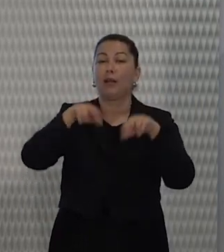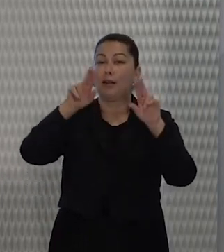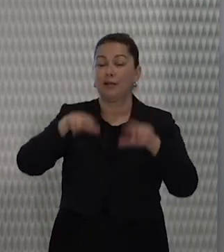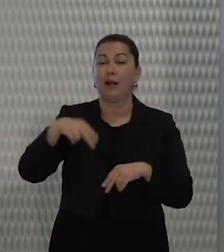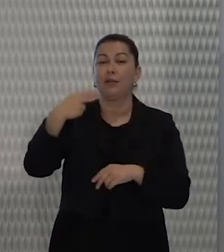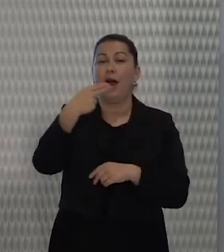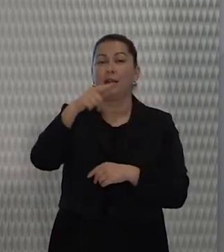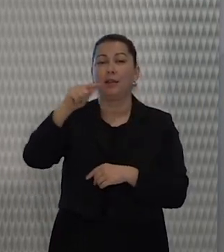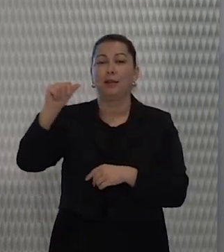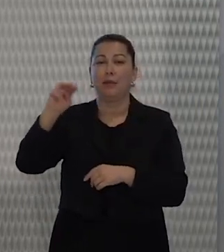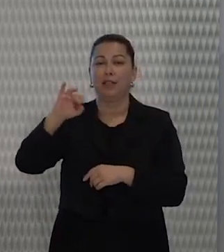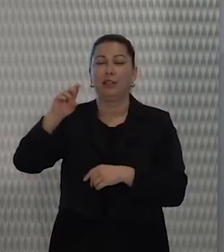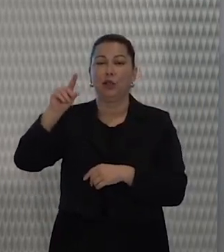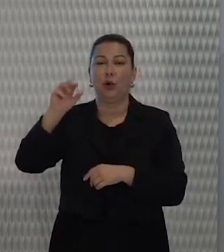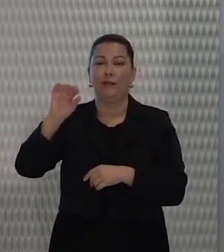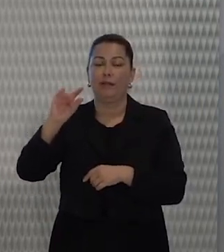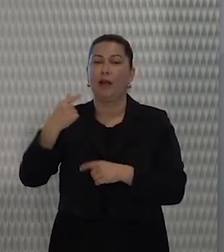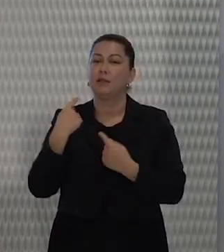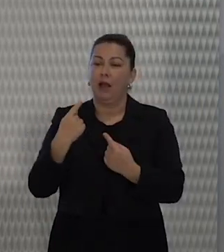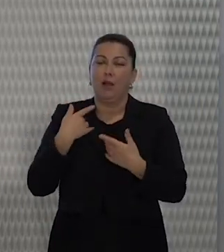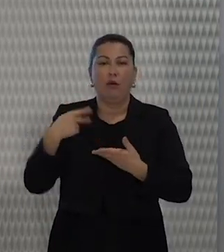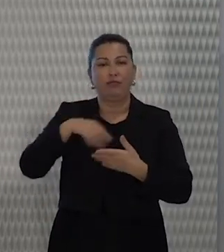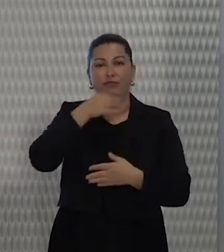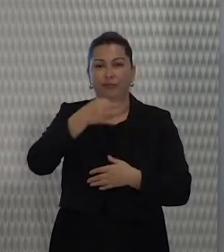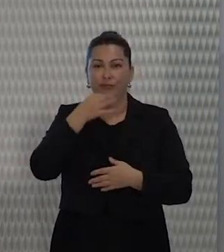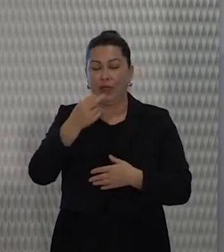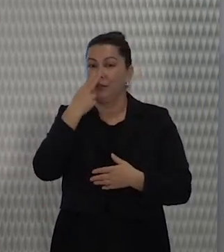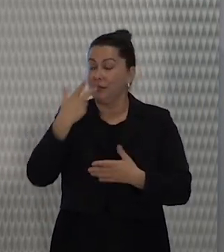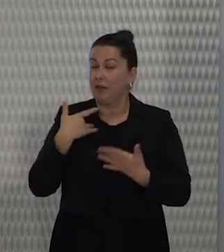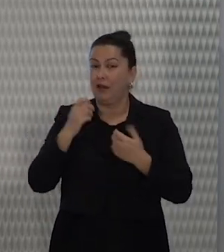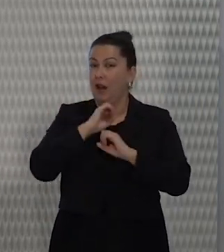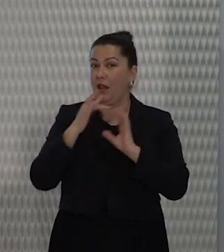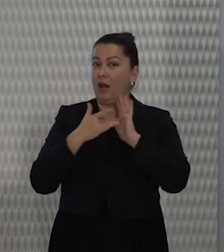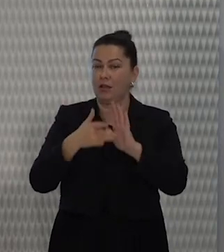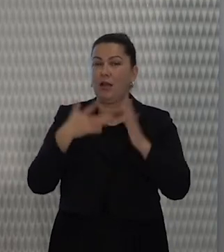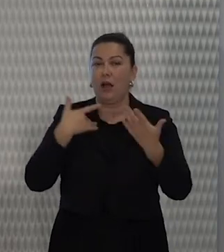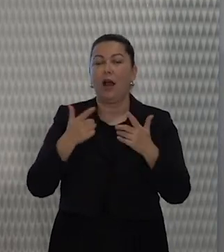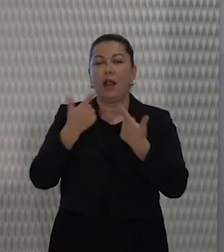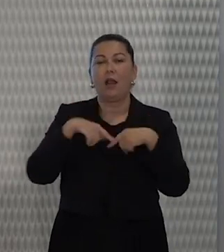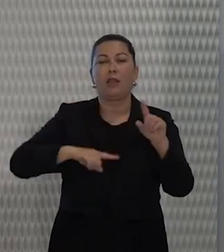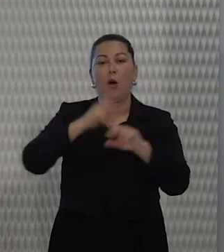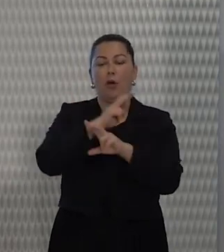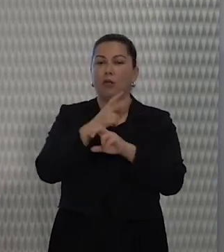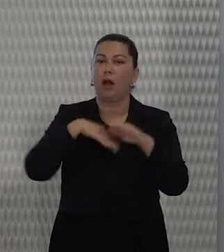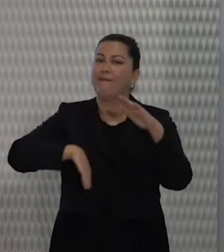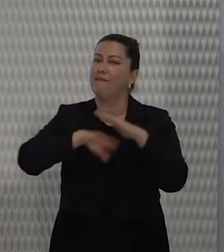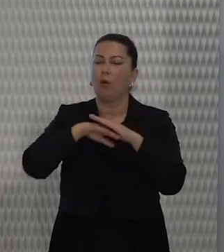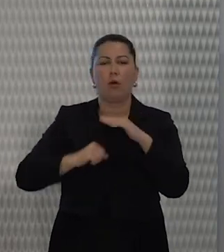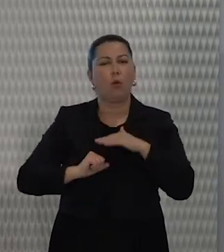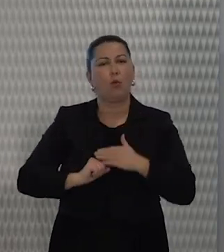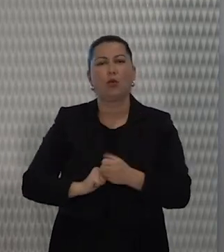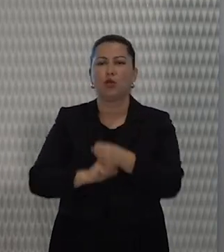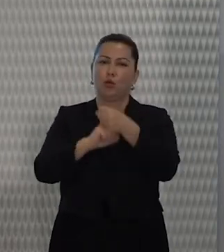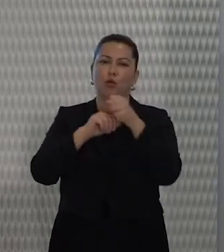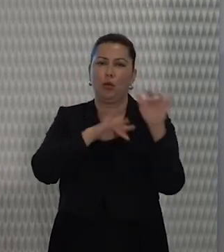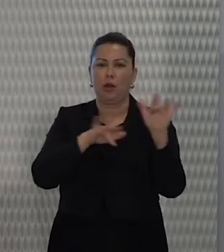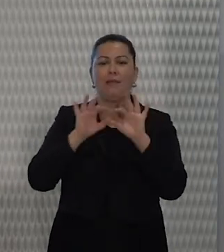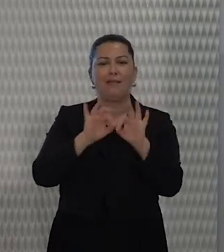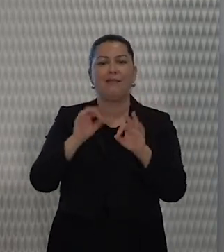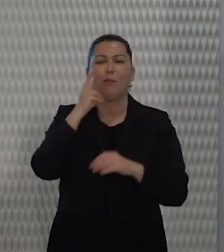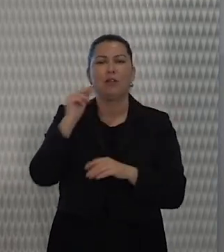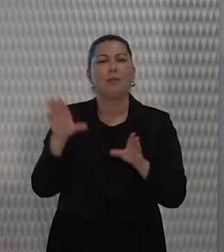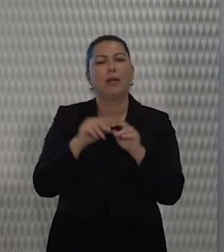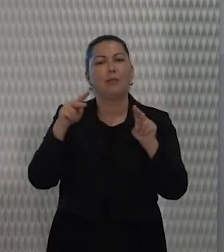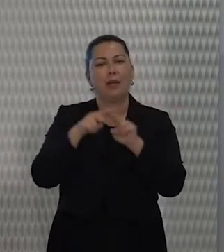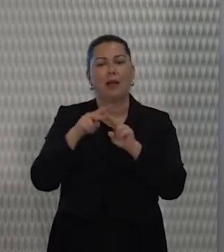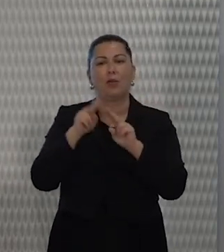hier auch eine Brandrede gehalten hat. Und Sie sehen, das Land Oberösterreich hat die volle Unterstützung zugesagt, um Menschen mit Behinderung in den